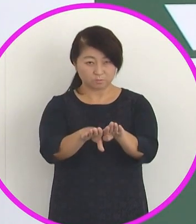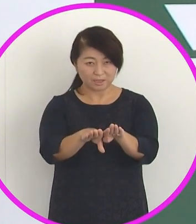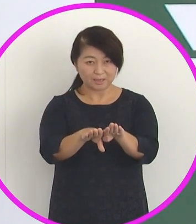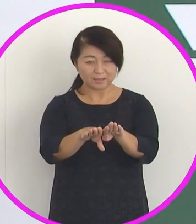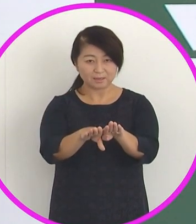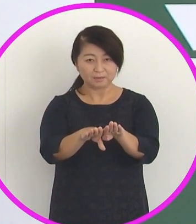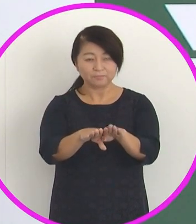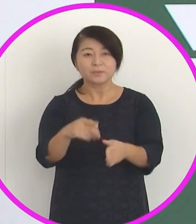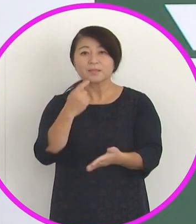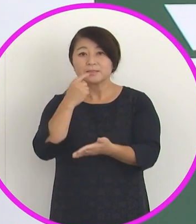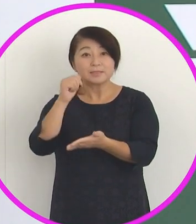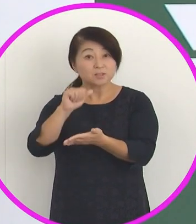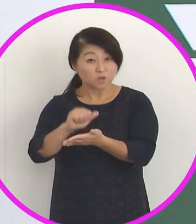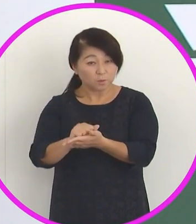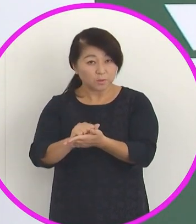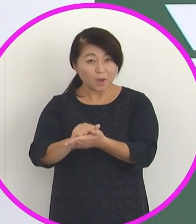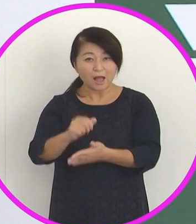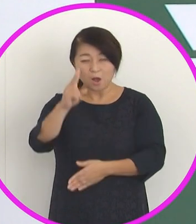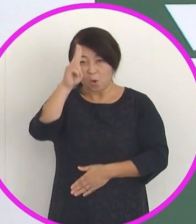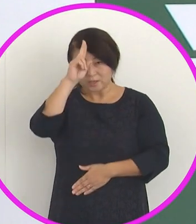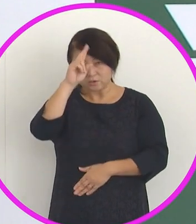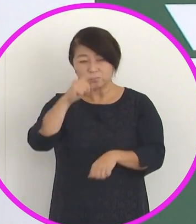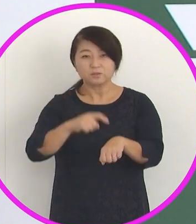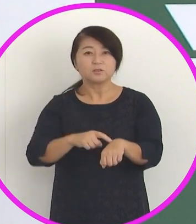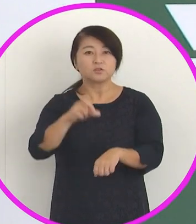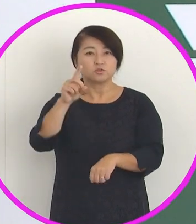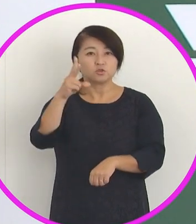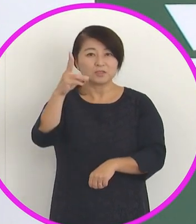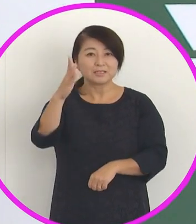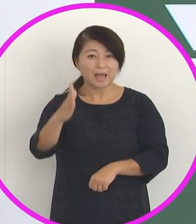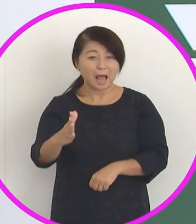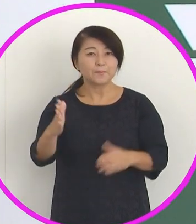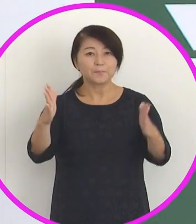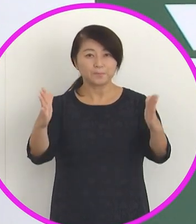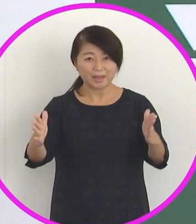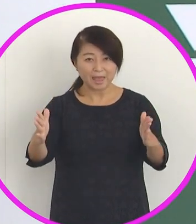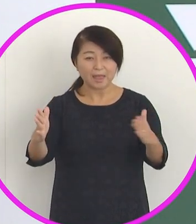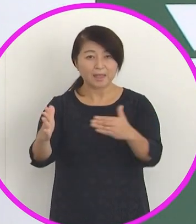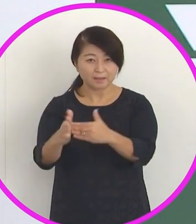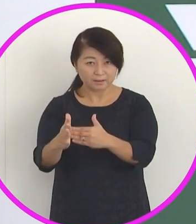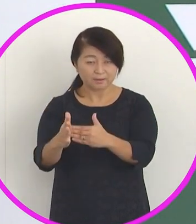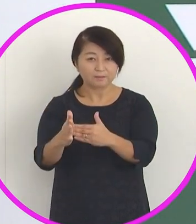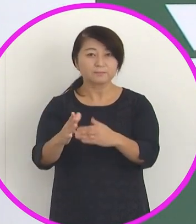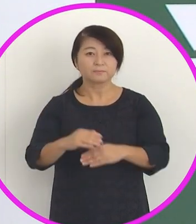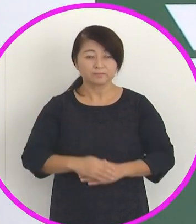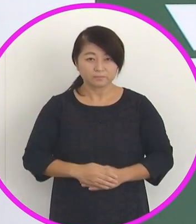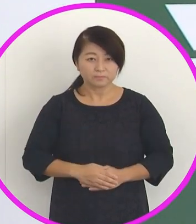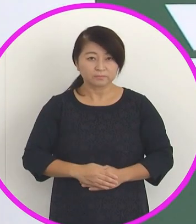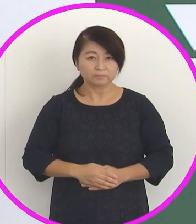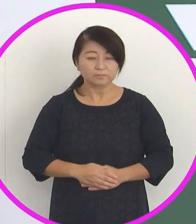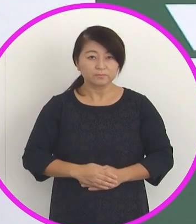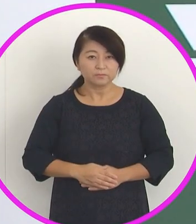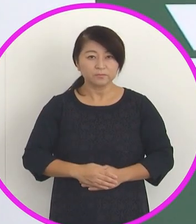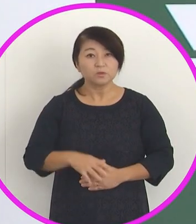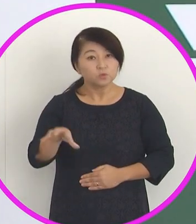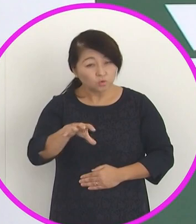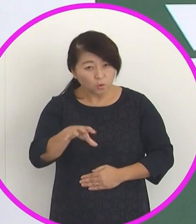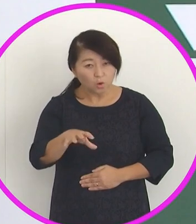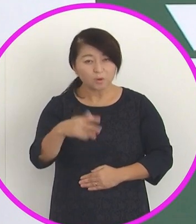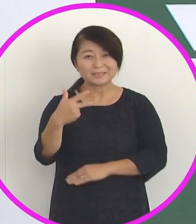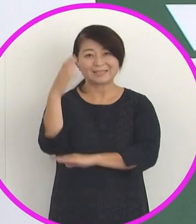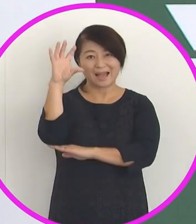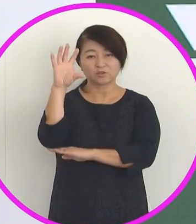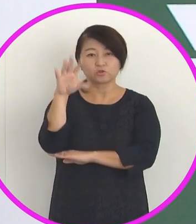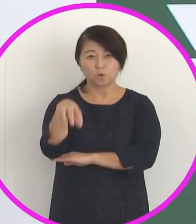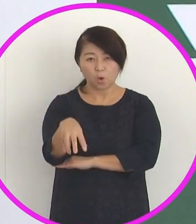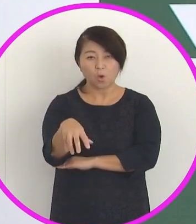閉庁日のため休止、14日日曜日は12時30分までです。場所は市役所本館1階の